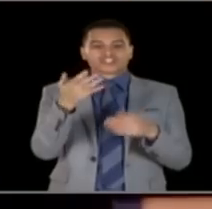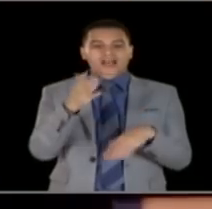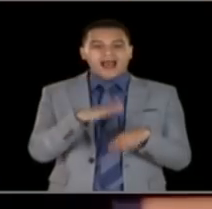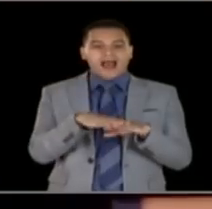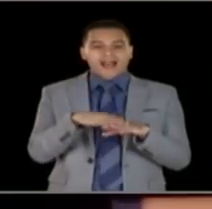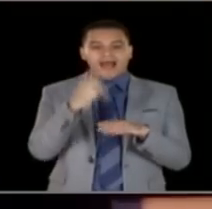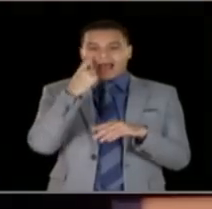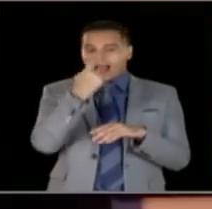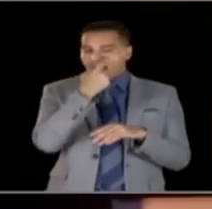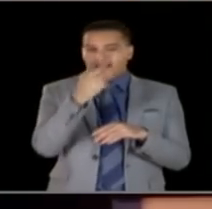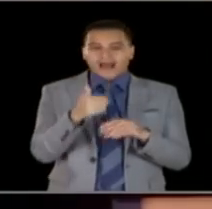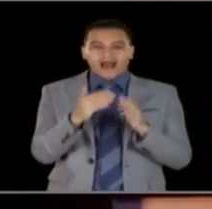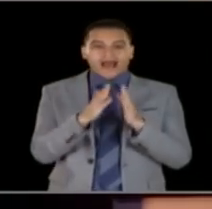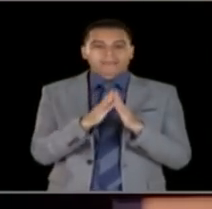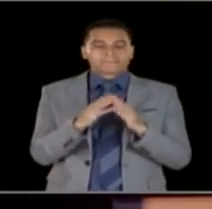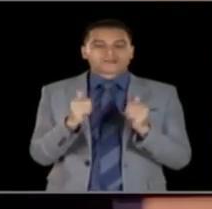مصر